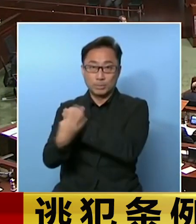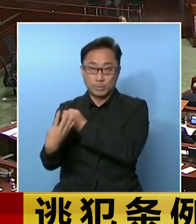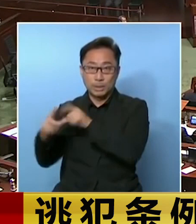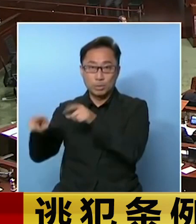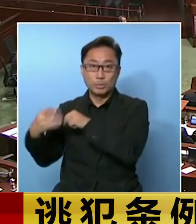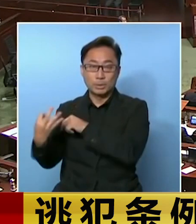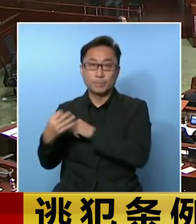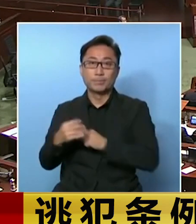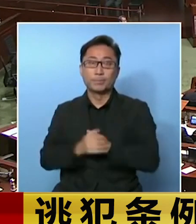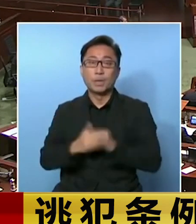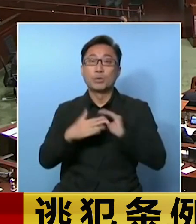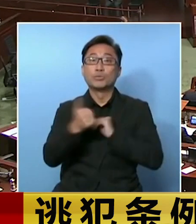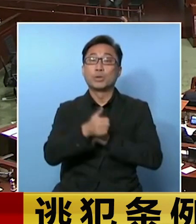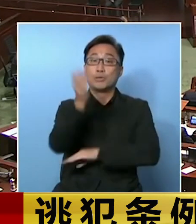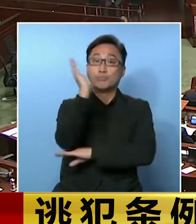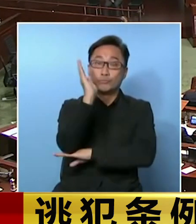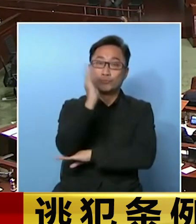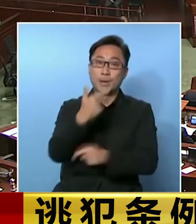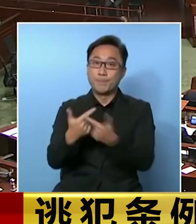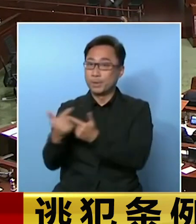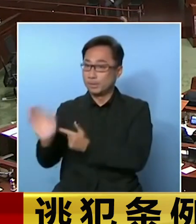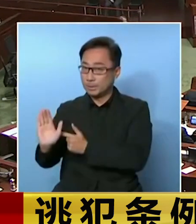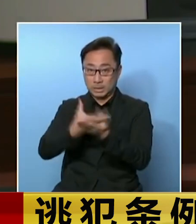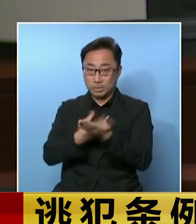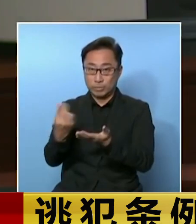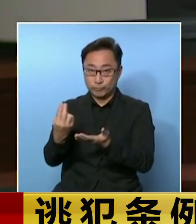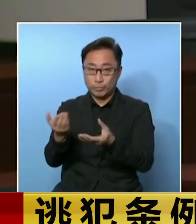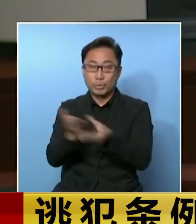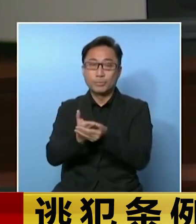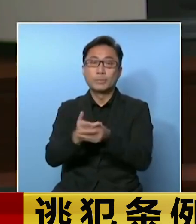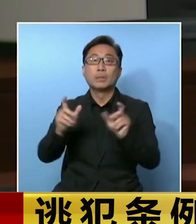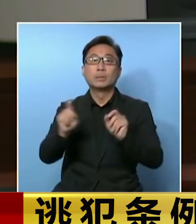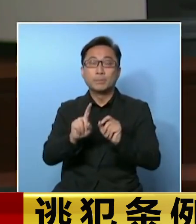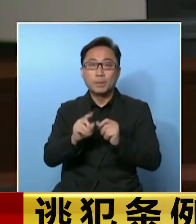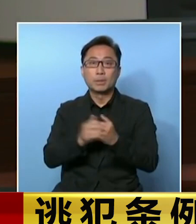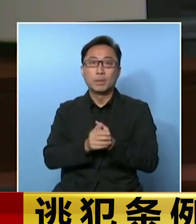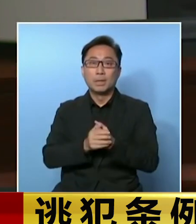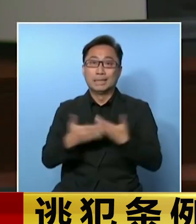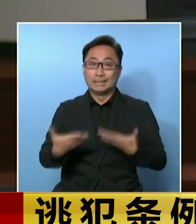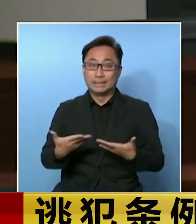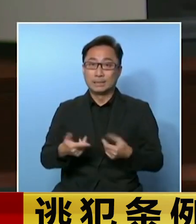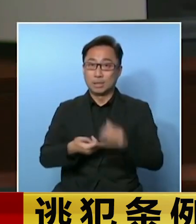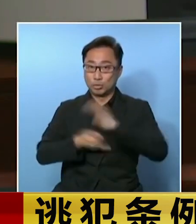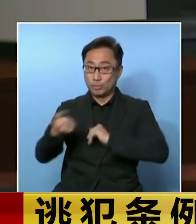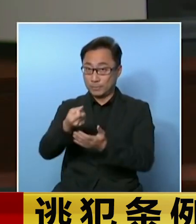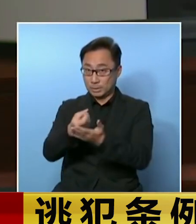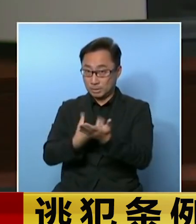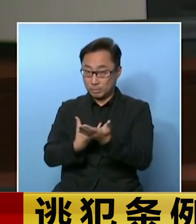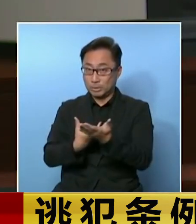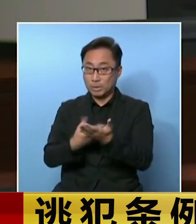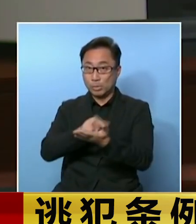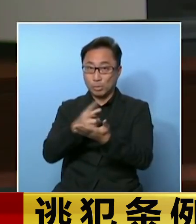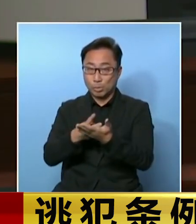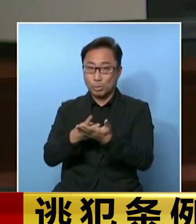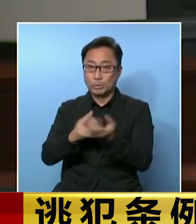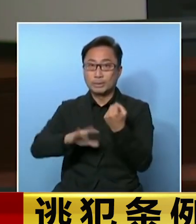由于大众对草案意见分歧，政府经过研究和检讨后，决定暂缓修例。他因此在六月十五号致函给立法会，